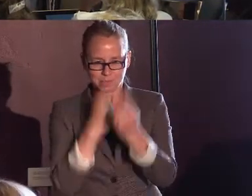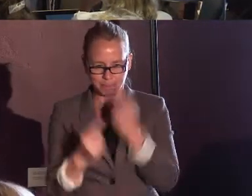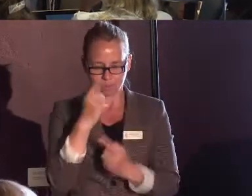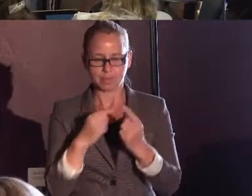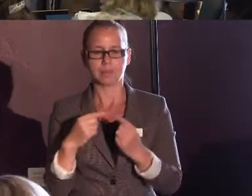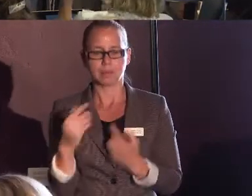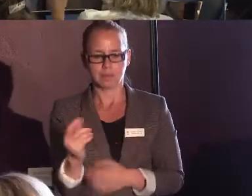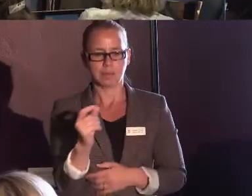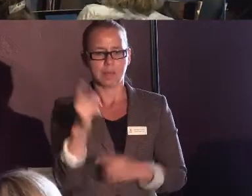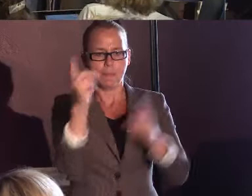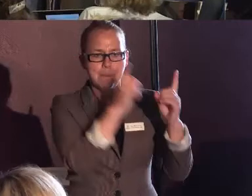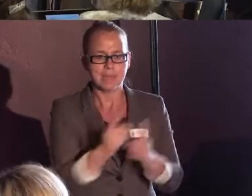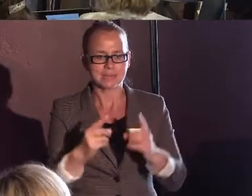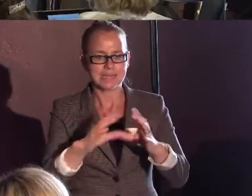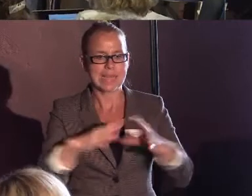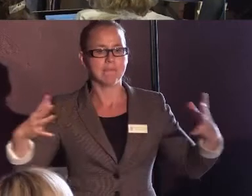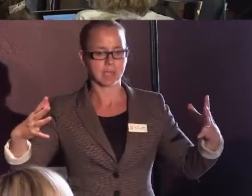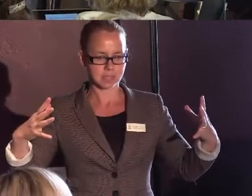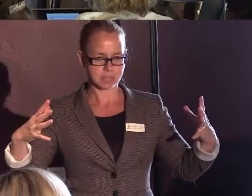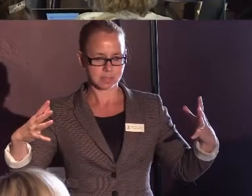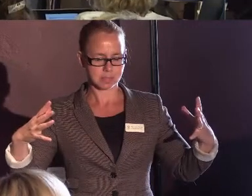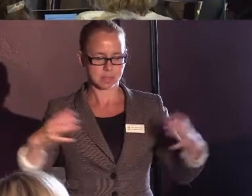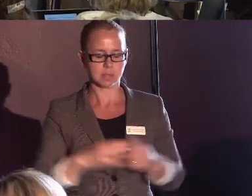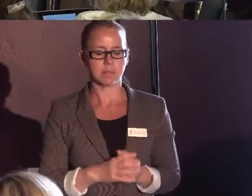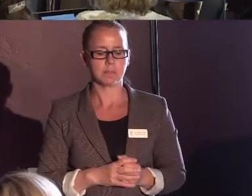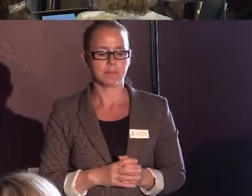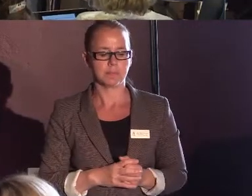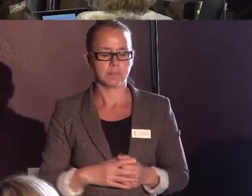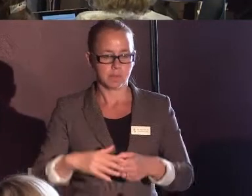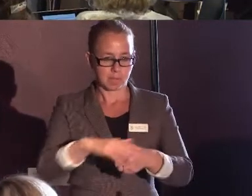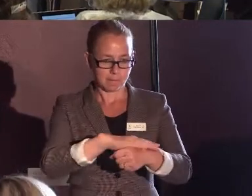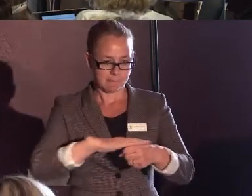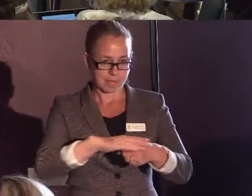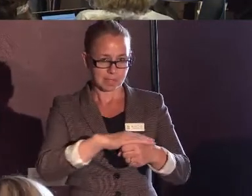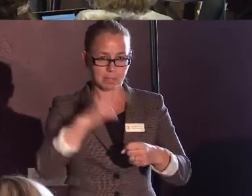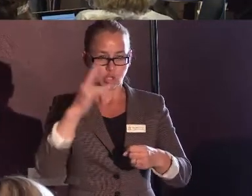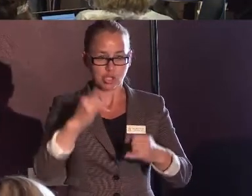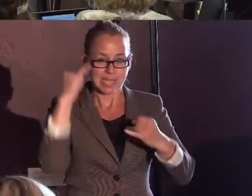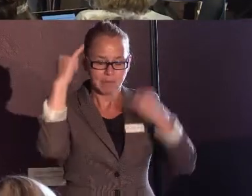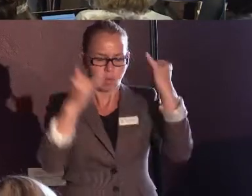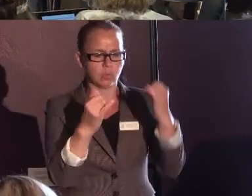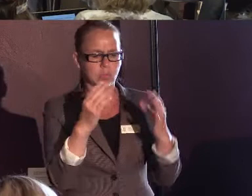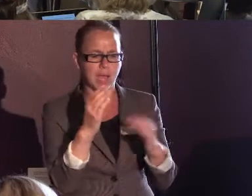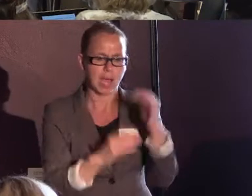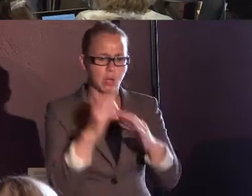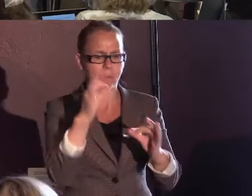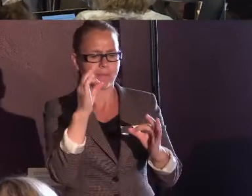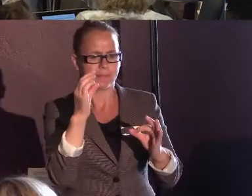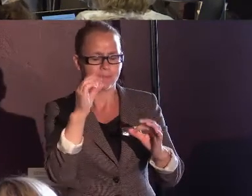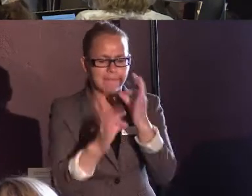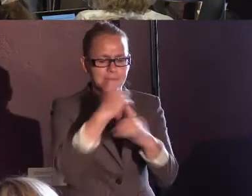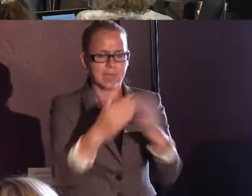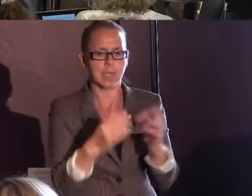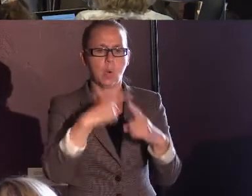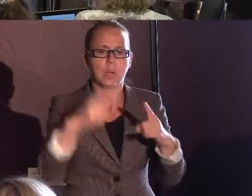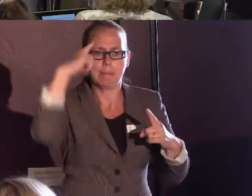debatten, och det är mänsklig tillväxt. I fältet med kulturdriven innovation så handlar det om att definiera, menar jag, olika begrepp